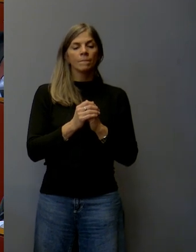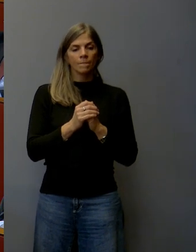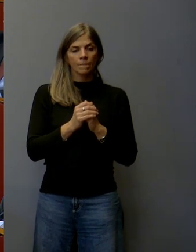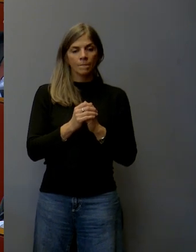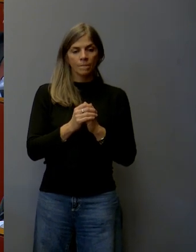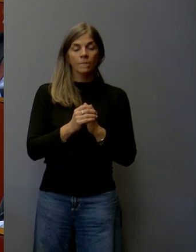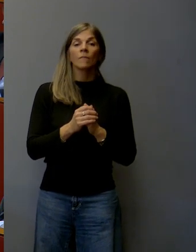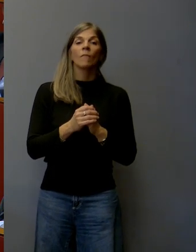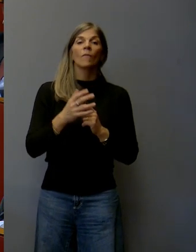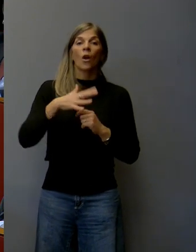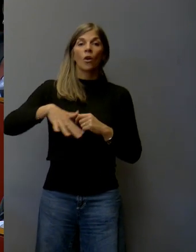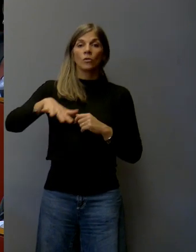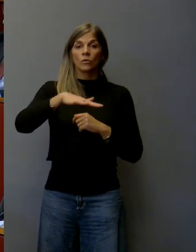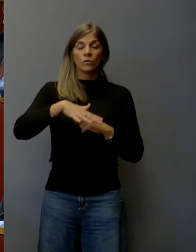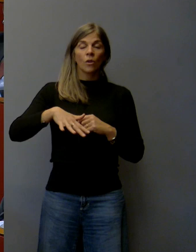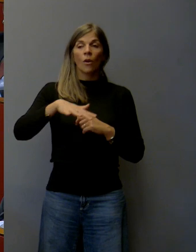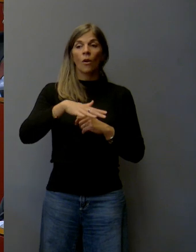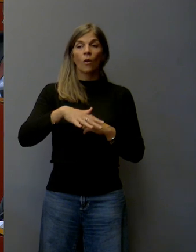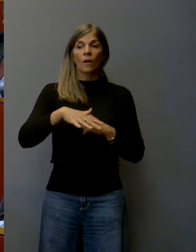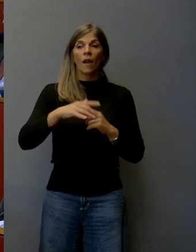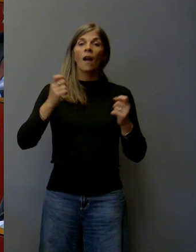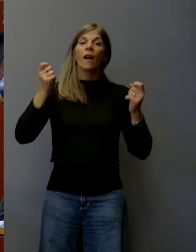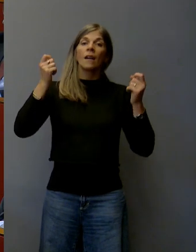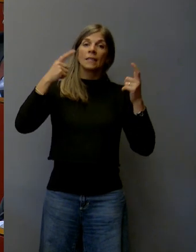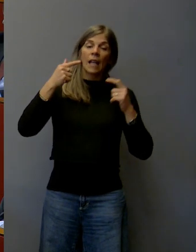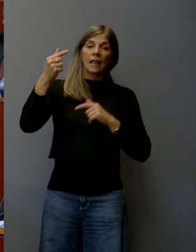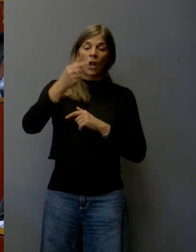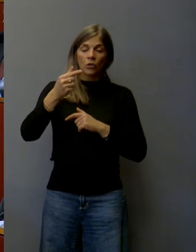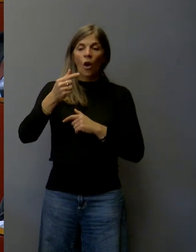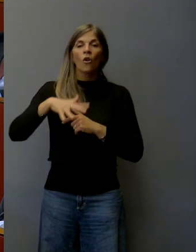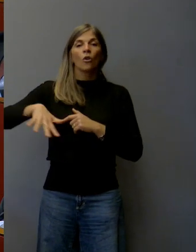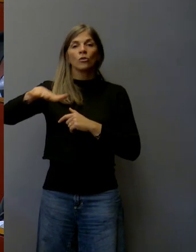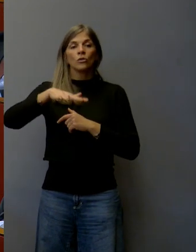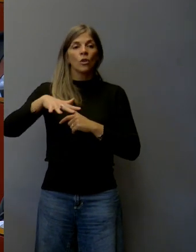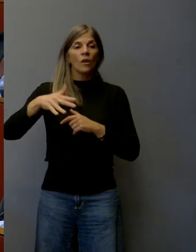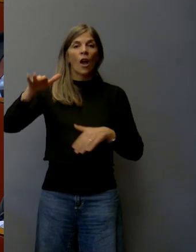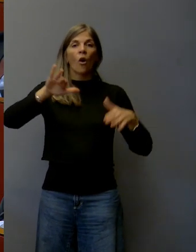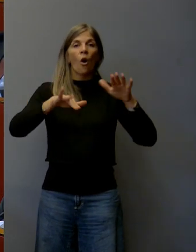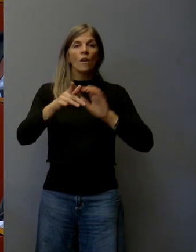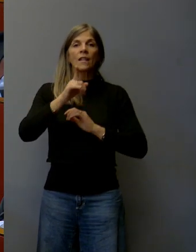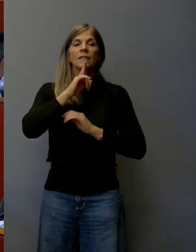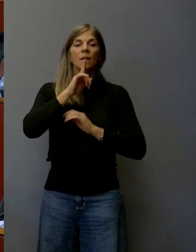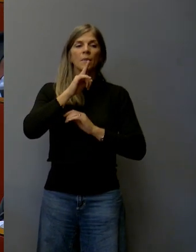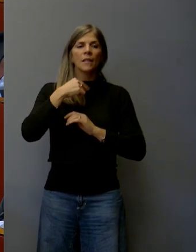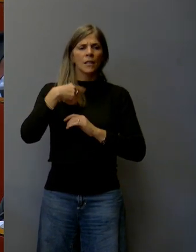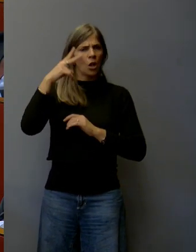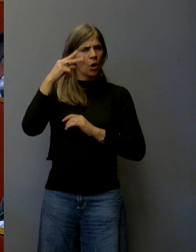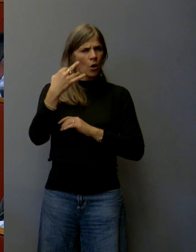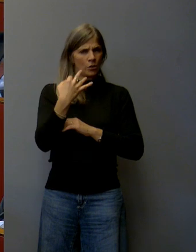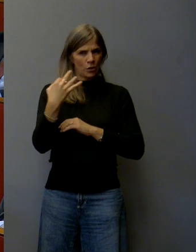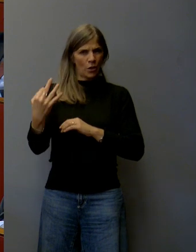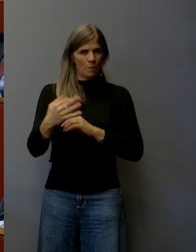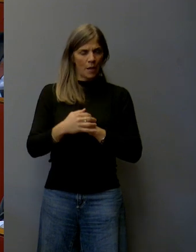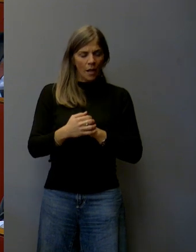San Teodoro posso spendere anche una parola di più San Teodoro ha Naturalmente una propensione al collegamento